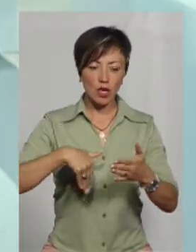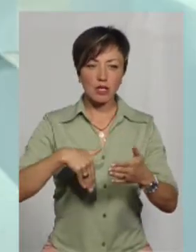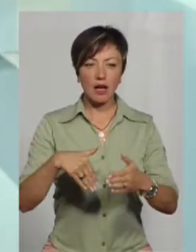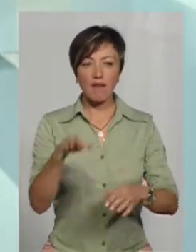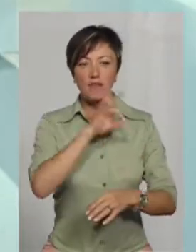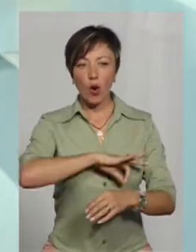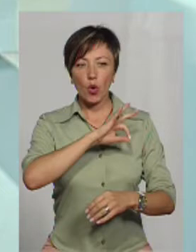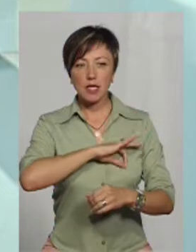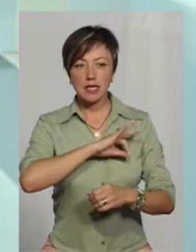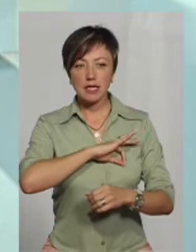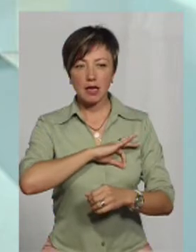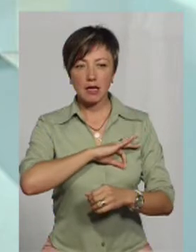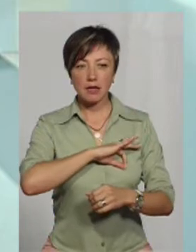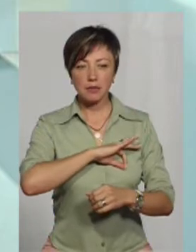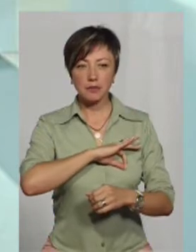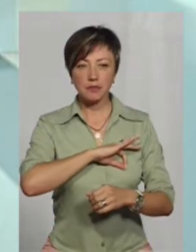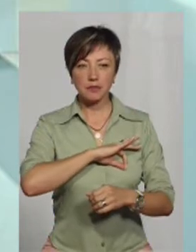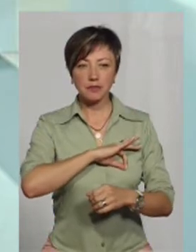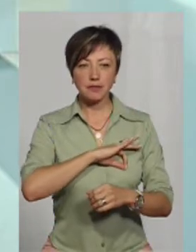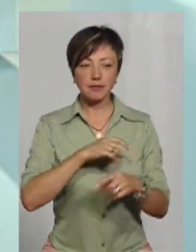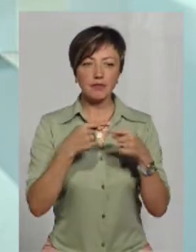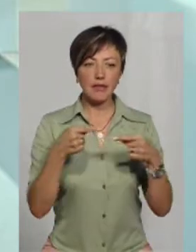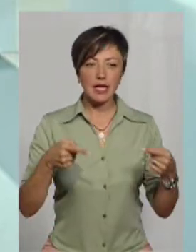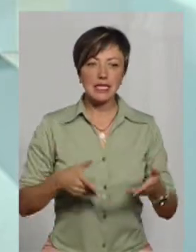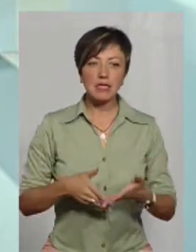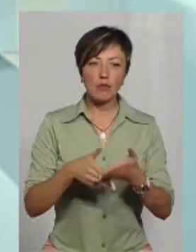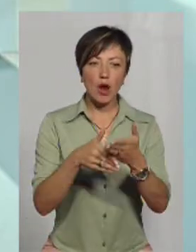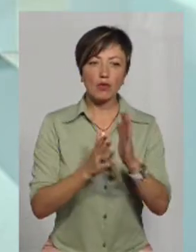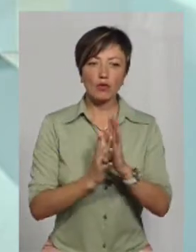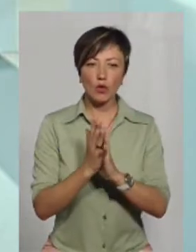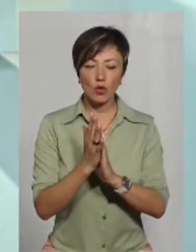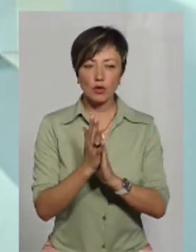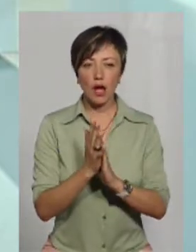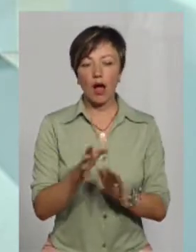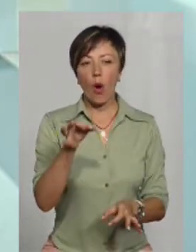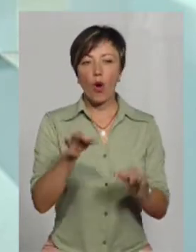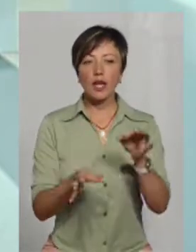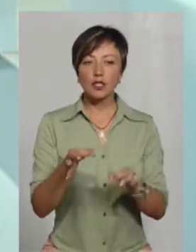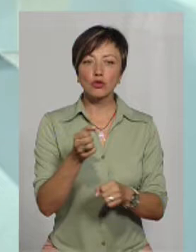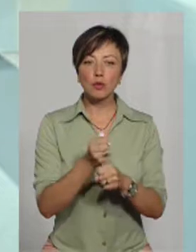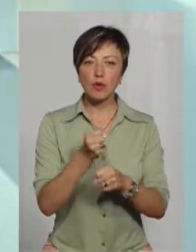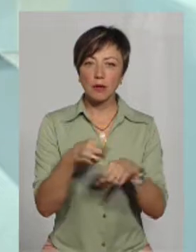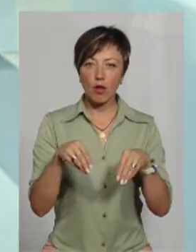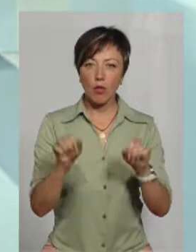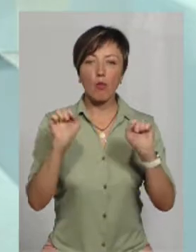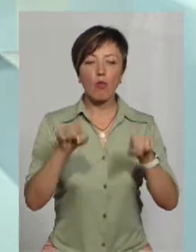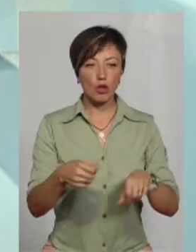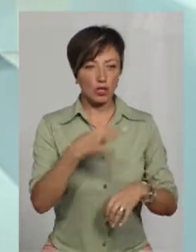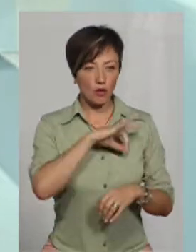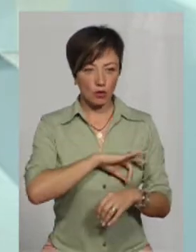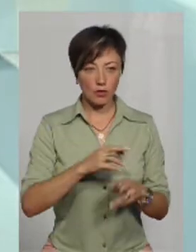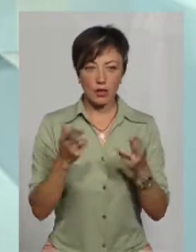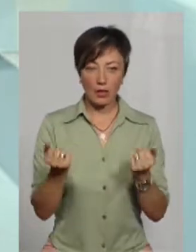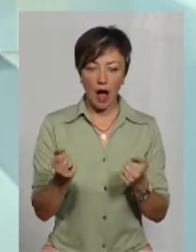використання, ну, як сказали вже, всяких стимуляторів росту, да? Допустимо, в органічному землеробстві його можна використовувати,